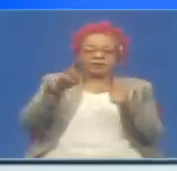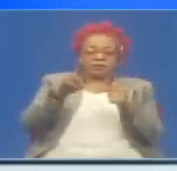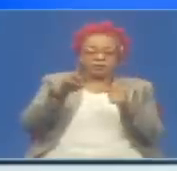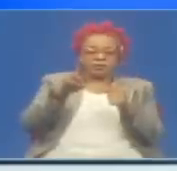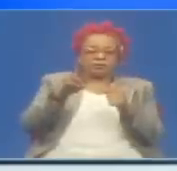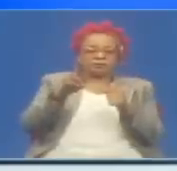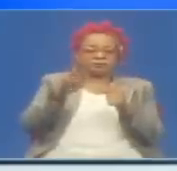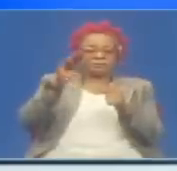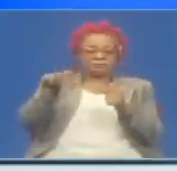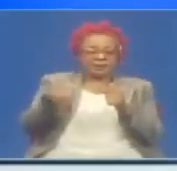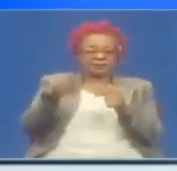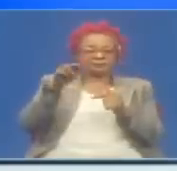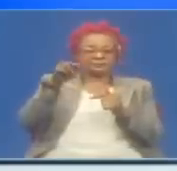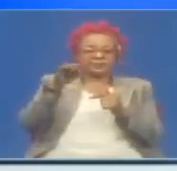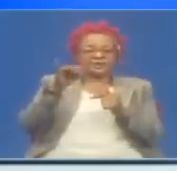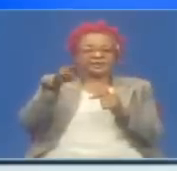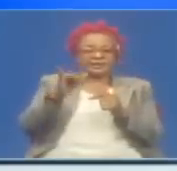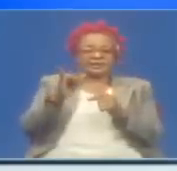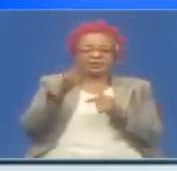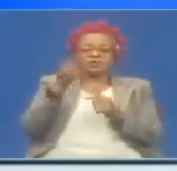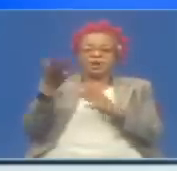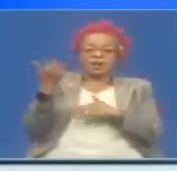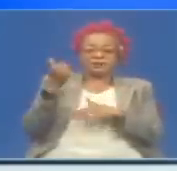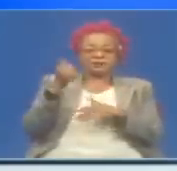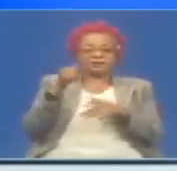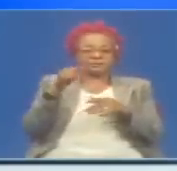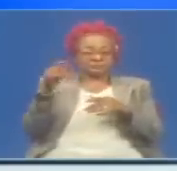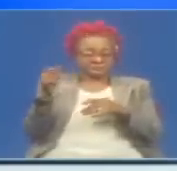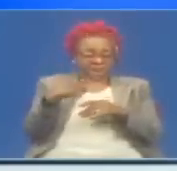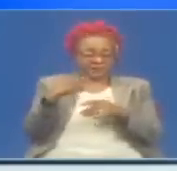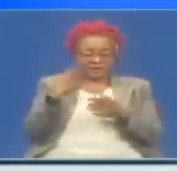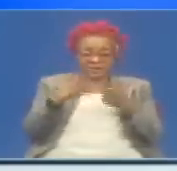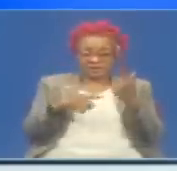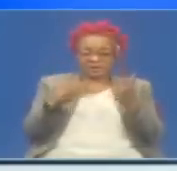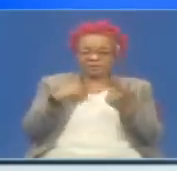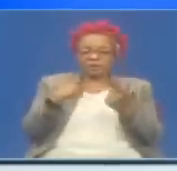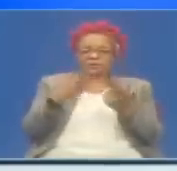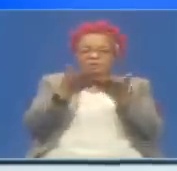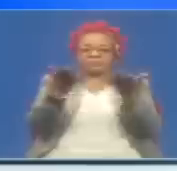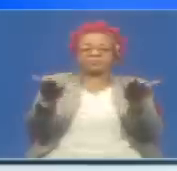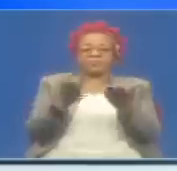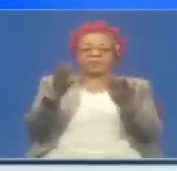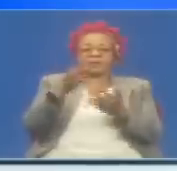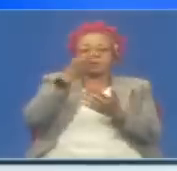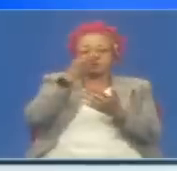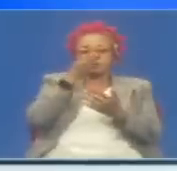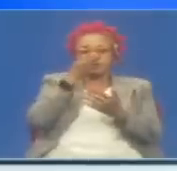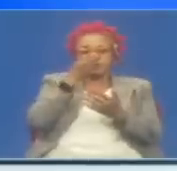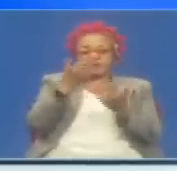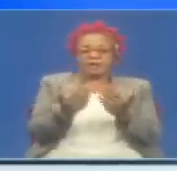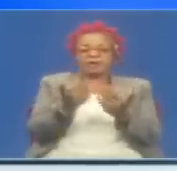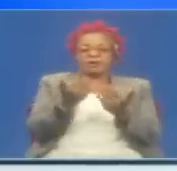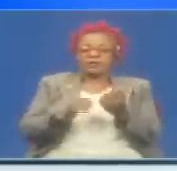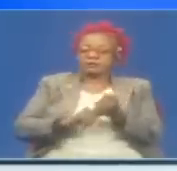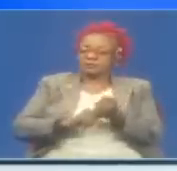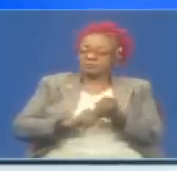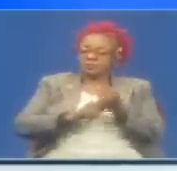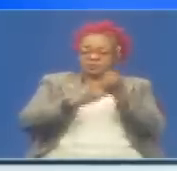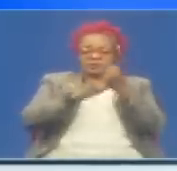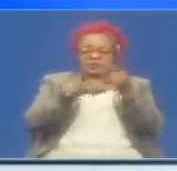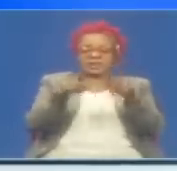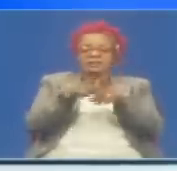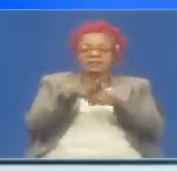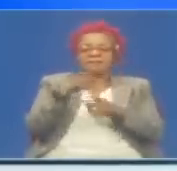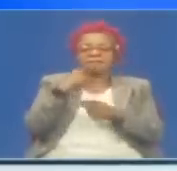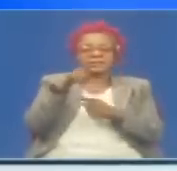Nyoro ambaye mwaka jana alikuwa katika msururu wa uteuzi wa mgombea mwenza wa Rais William Ruto anapigiwa upato akitajwa kama